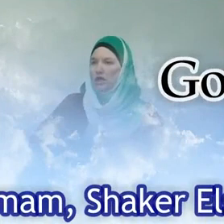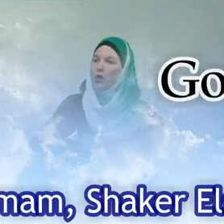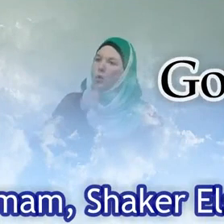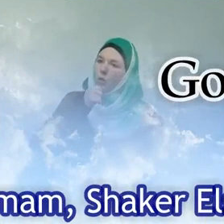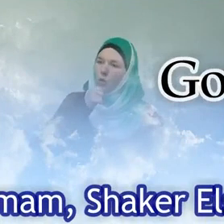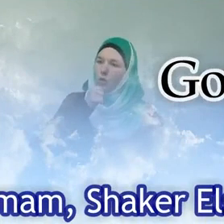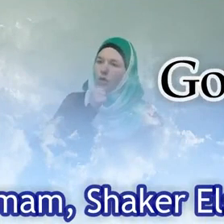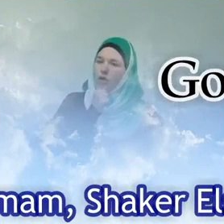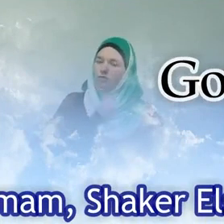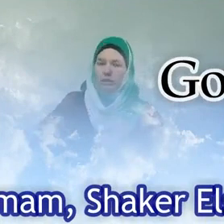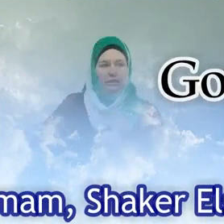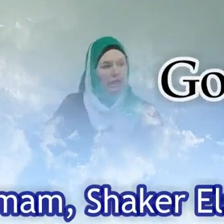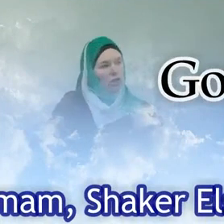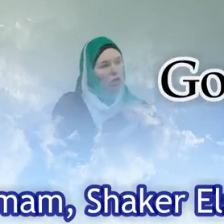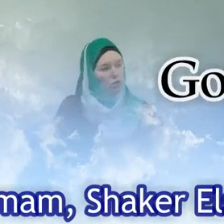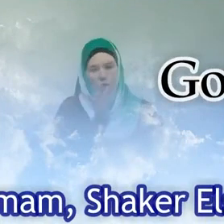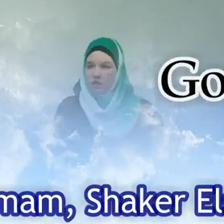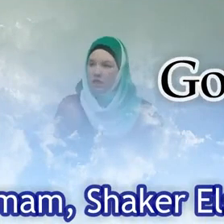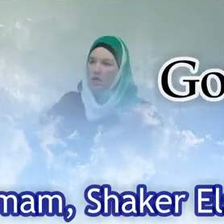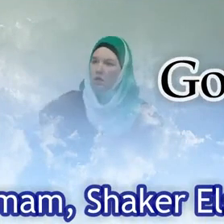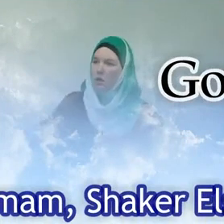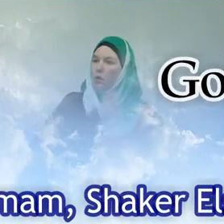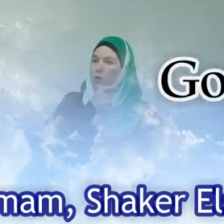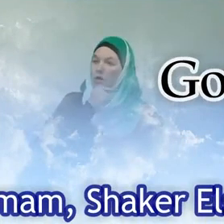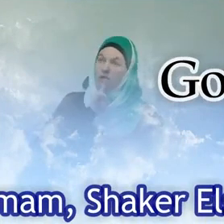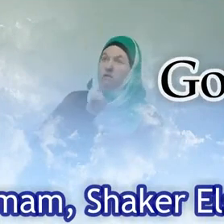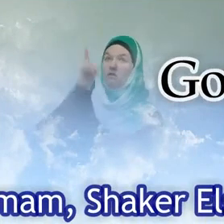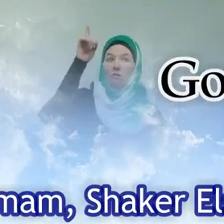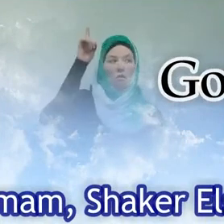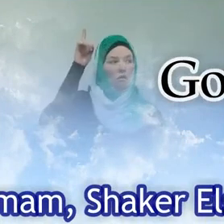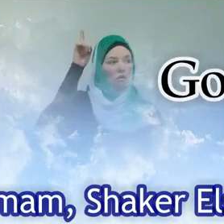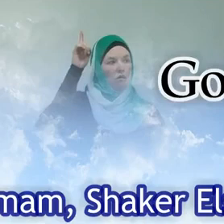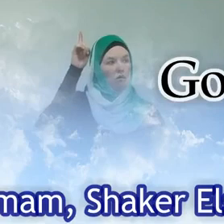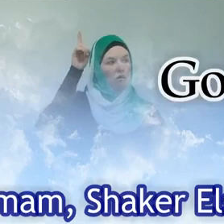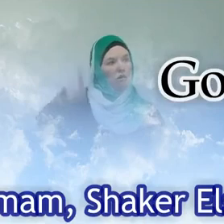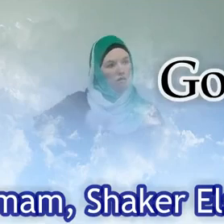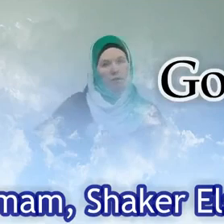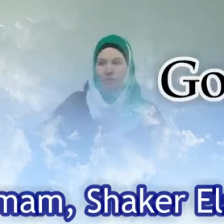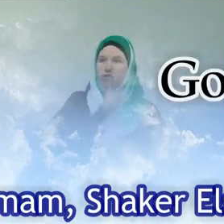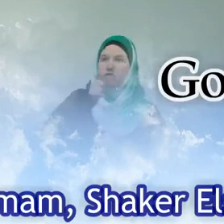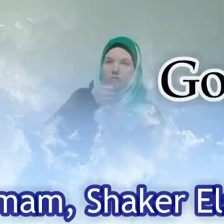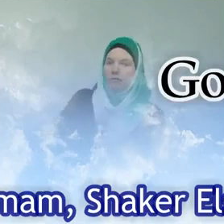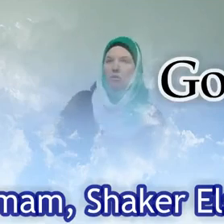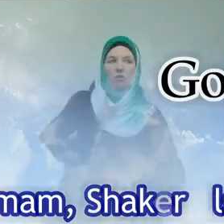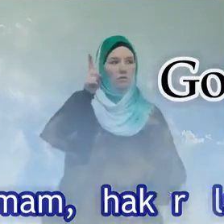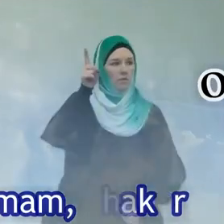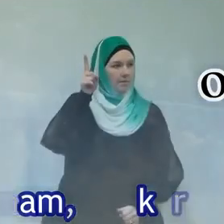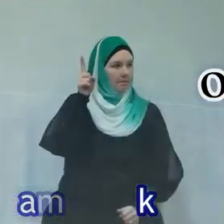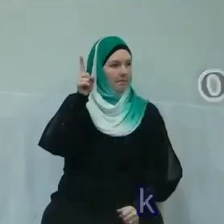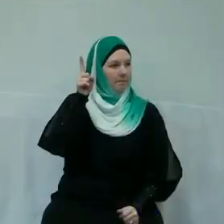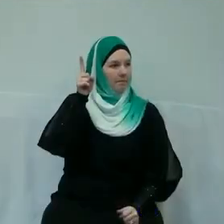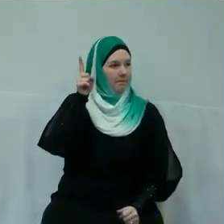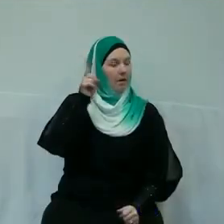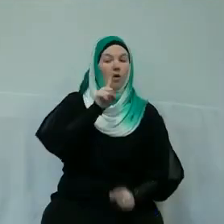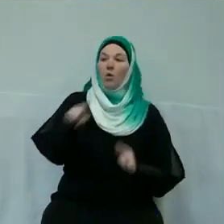protects you by day and by night? If it is Allah, then observe Him. اتَّقُوا اللَّهِ.